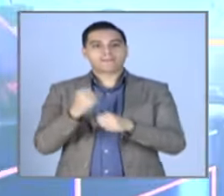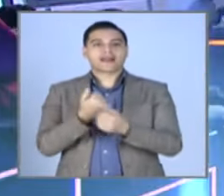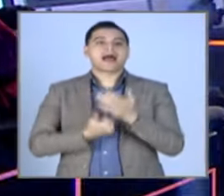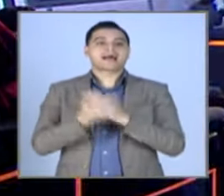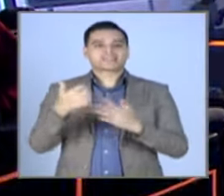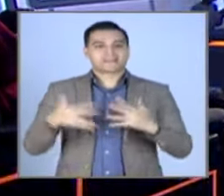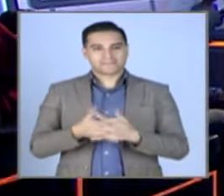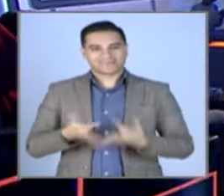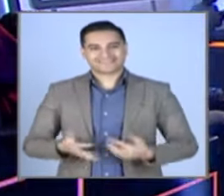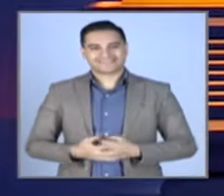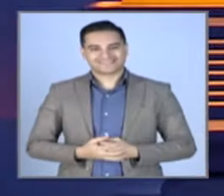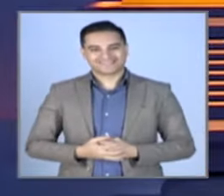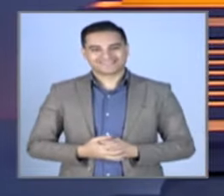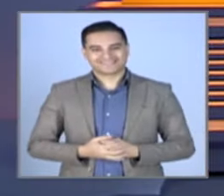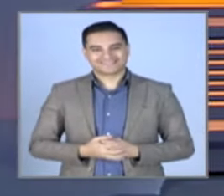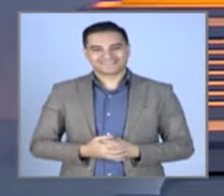فات.